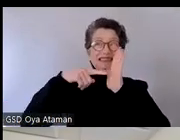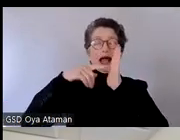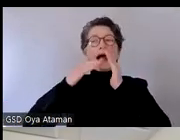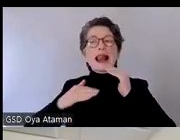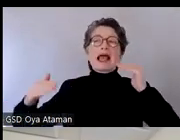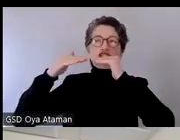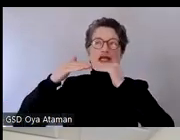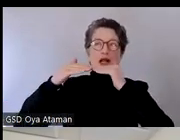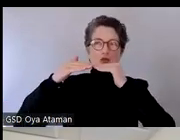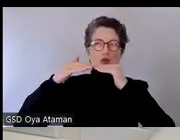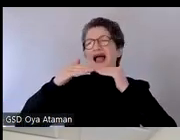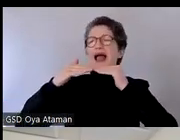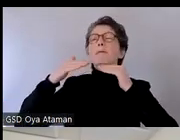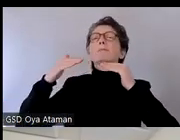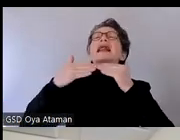nicht Gleichstellung, sondern